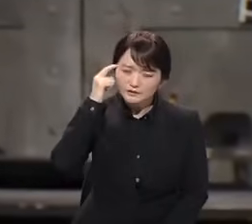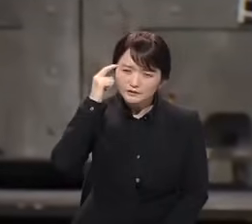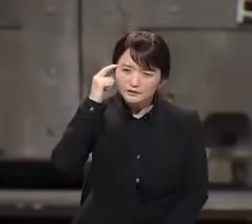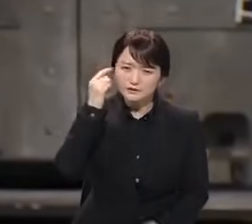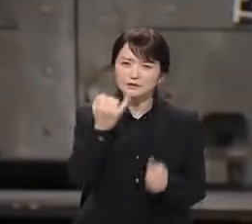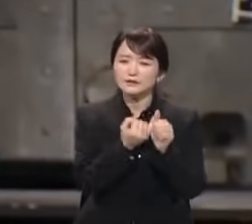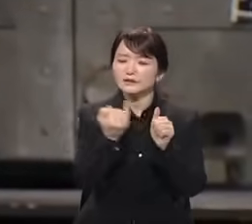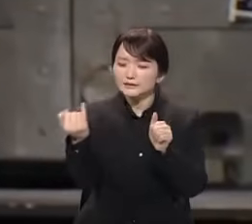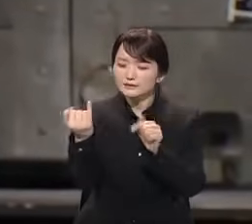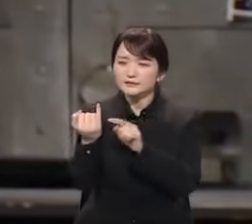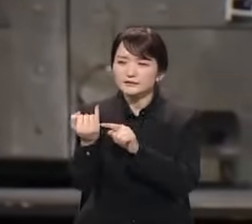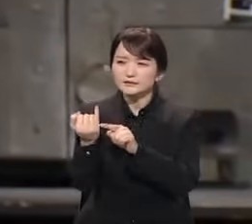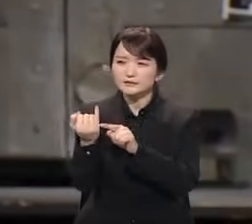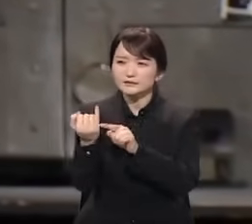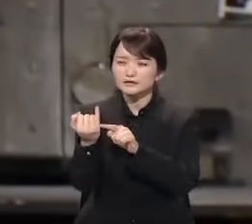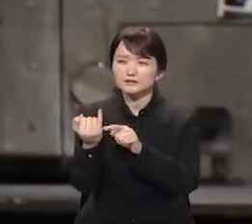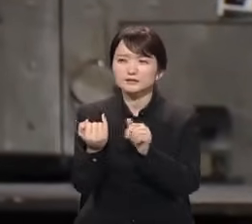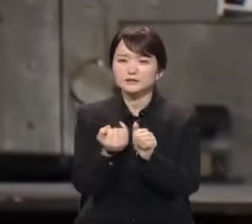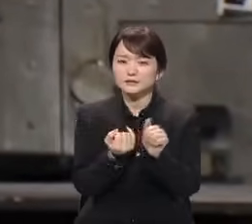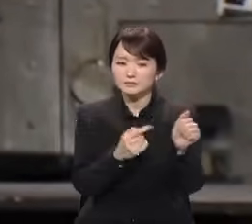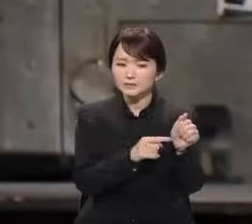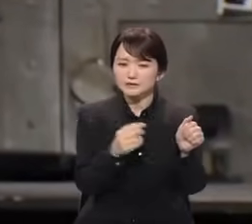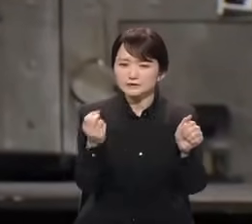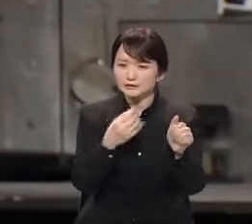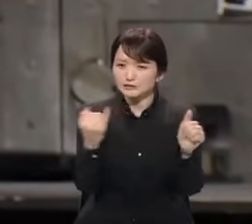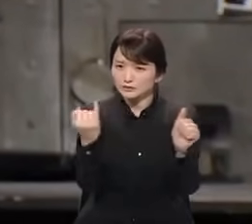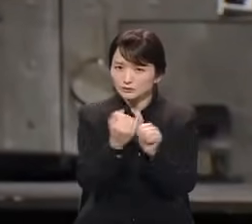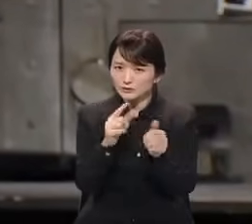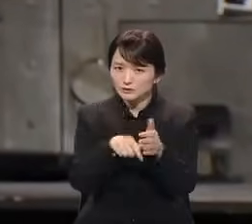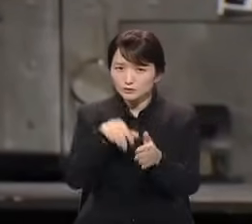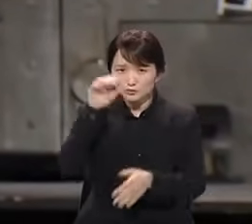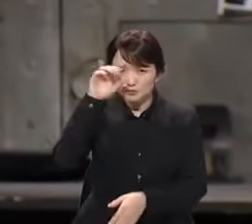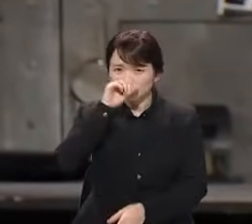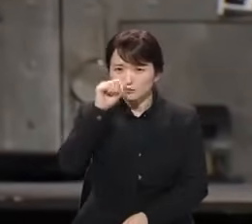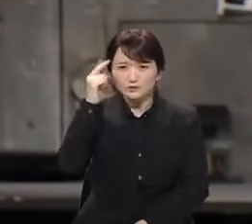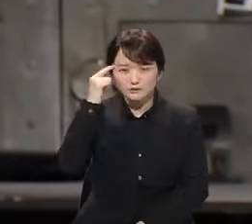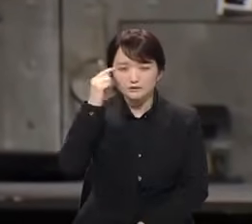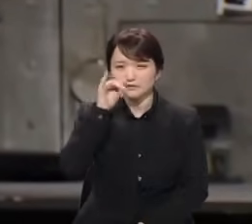아내분도 그렇고 이제 남편분들도 가끔 결혼한 경우에는 가능하면 그런 쪽으로 생각을 하려고